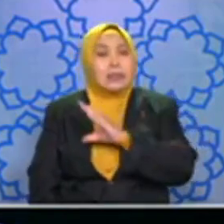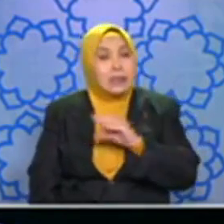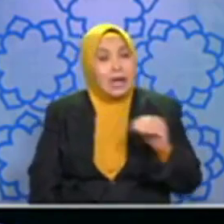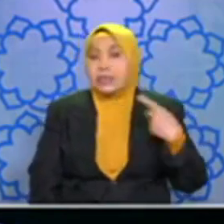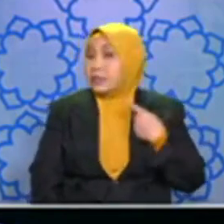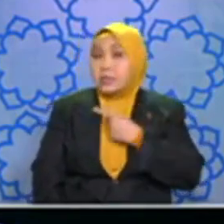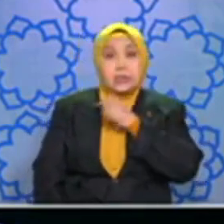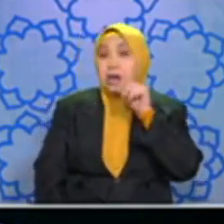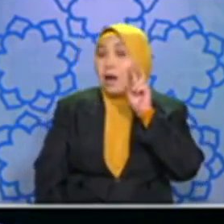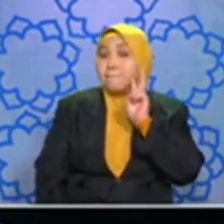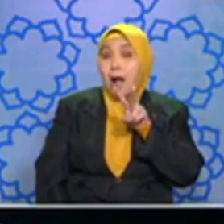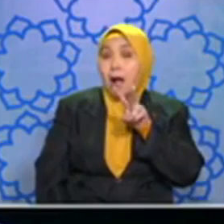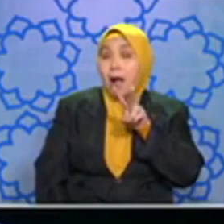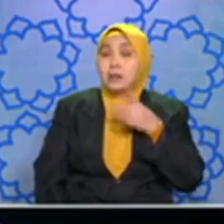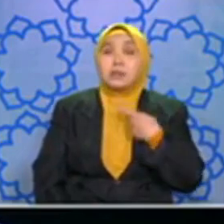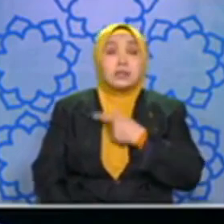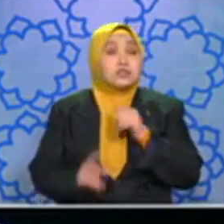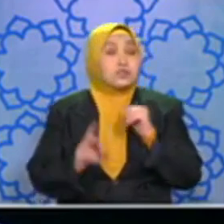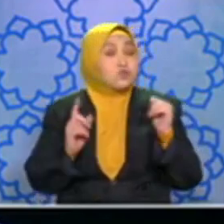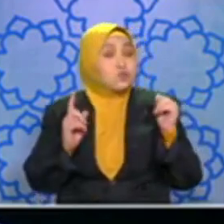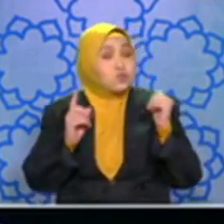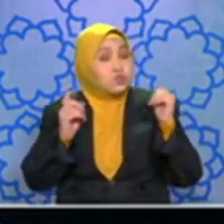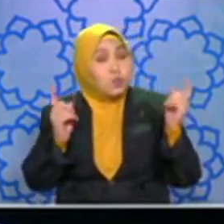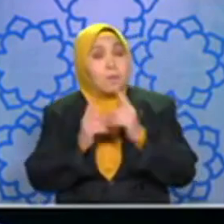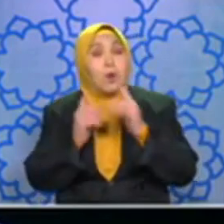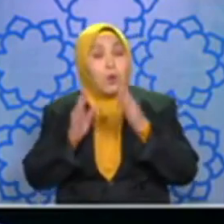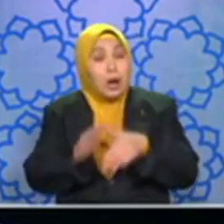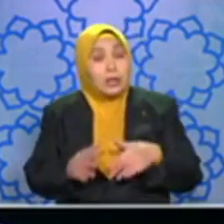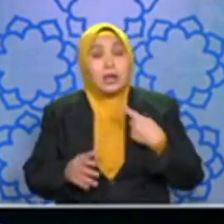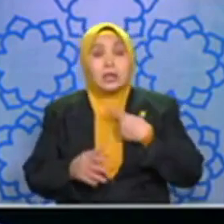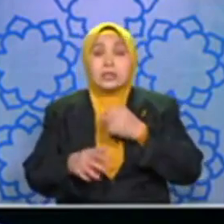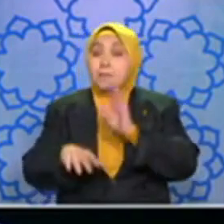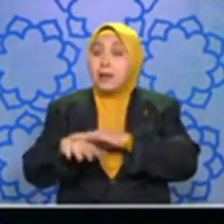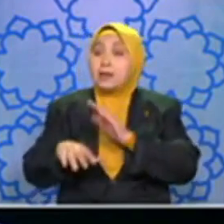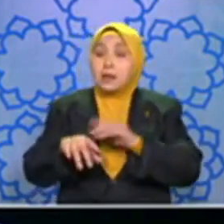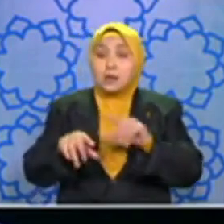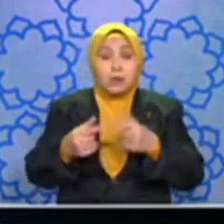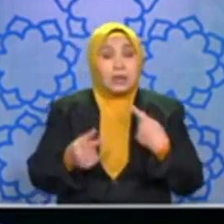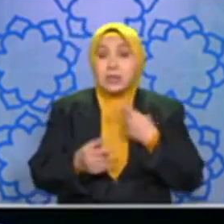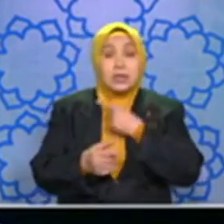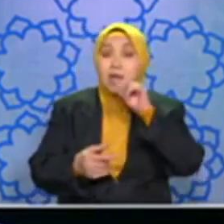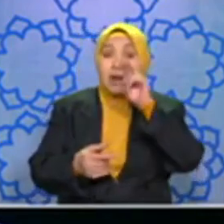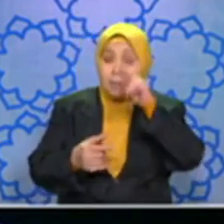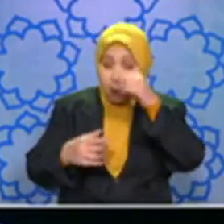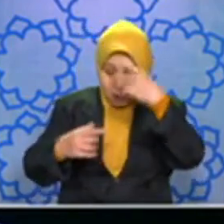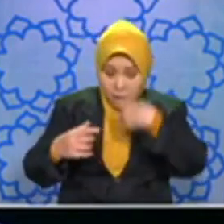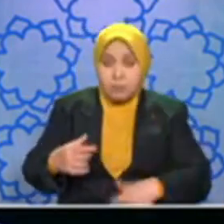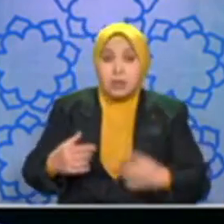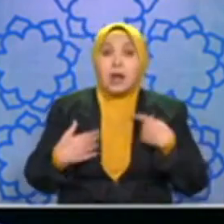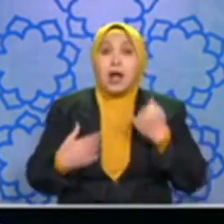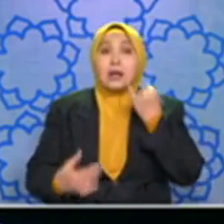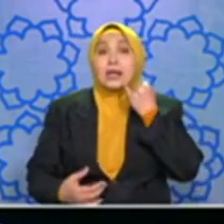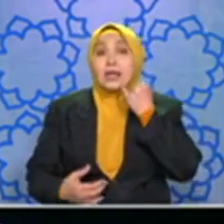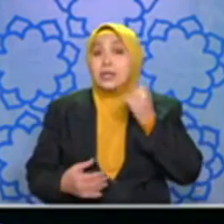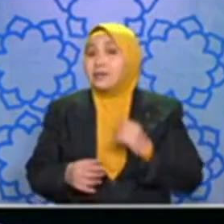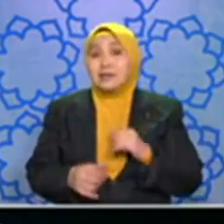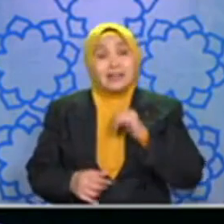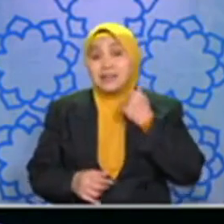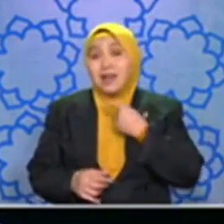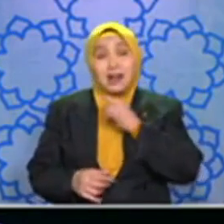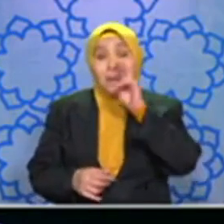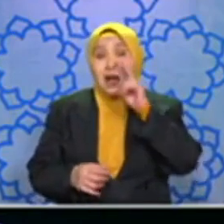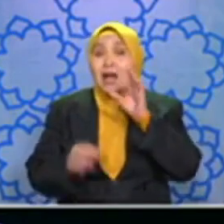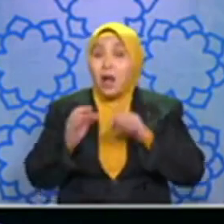kita tak nampak. Bila kita jumpa orang yang kita ajak baca Quran, Ustaz, kan, kita tak nampak dalam dirinya ada dengki, kita tak nampak. Kalau